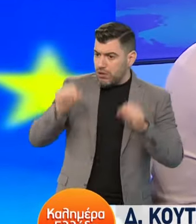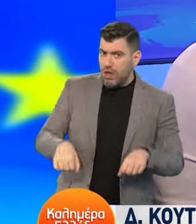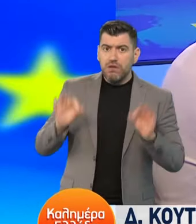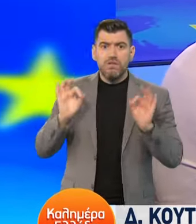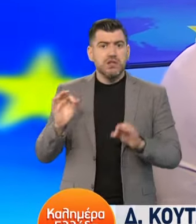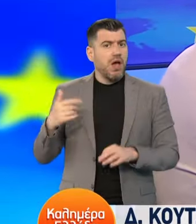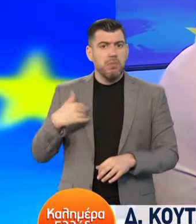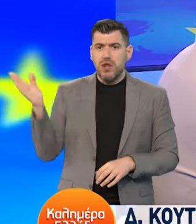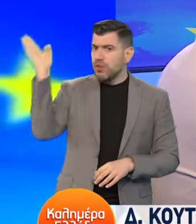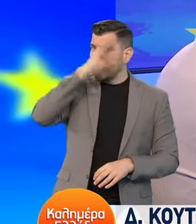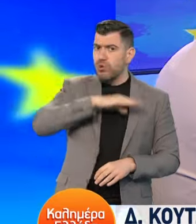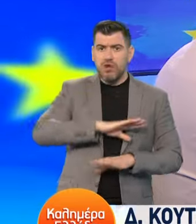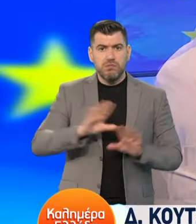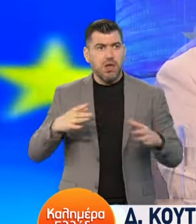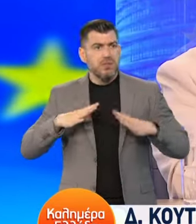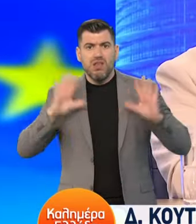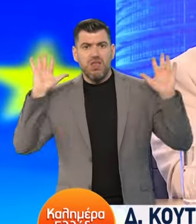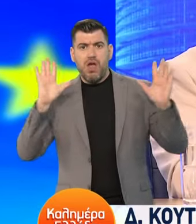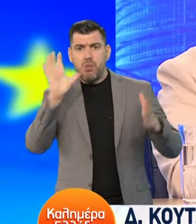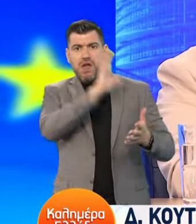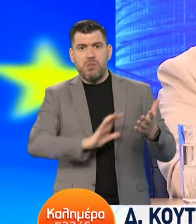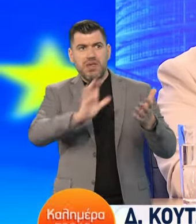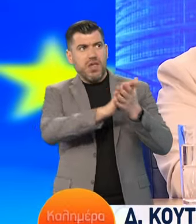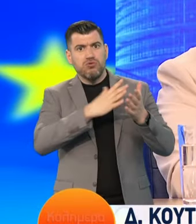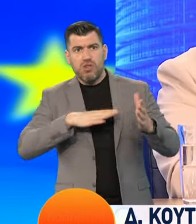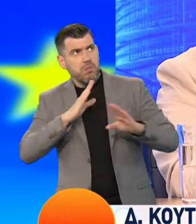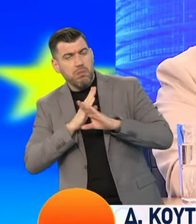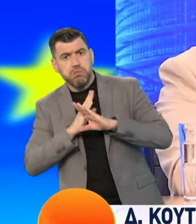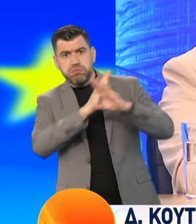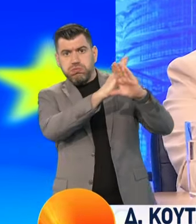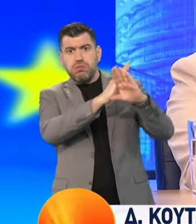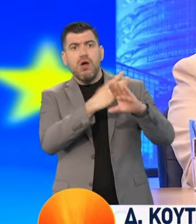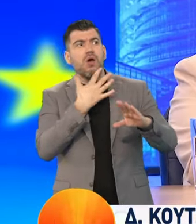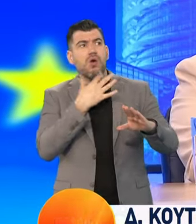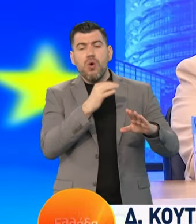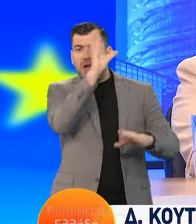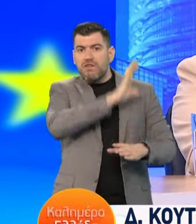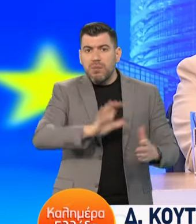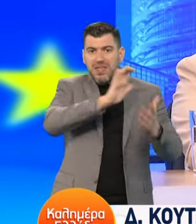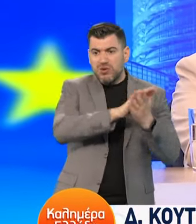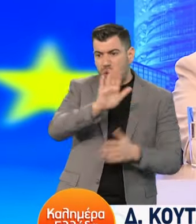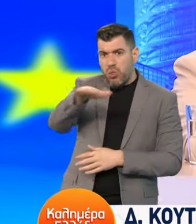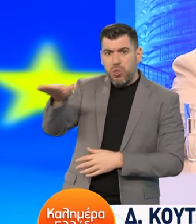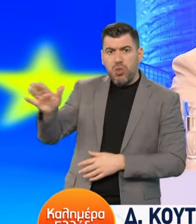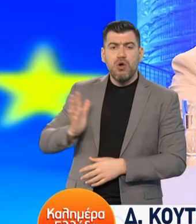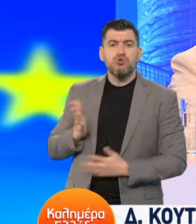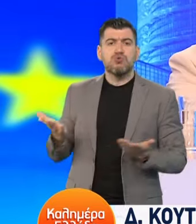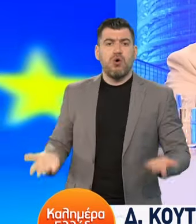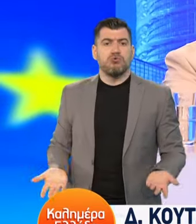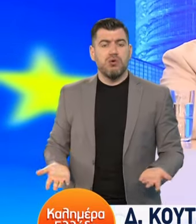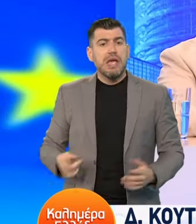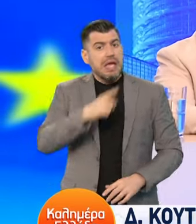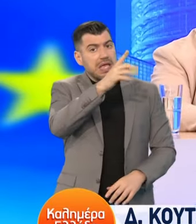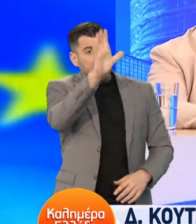την Ευρωπαϊκή Ένωση. Με αυτή την Ευρωπαϊκή Ένωση που δεν είναι των λαών. Θέλετε να είναι η Ευρωπαϊκή Ένωση, βεβαίως. Είναι η